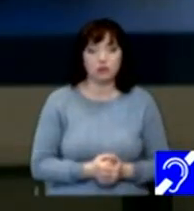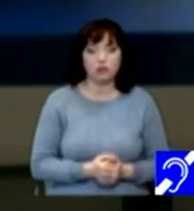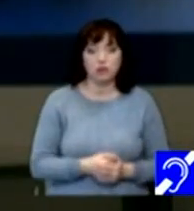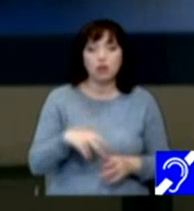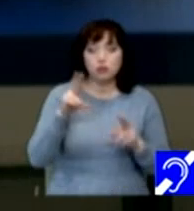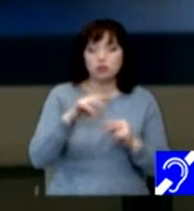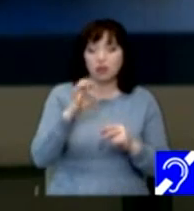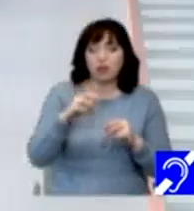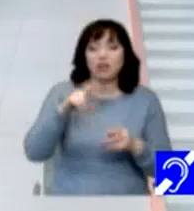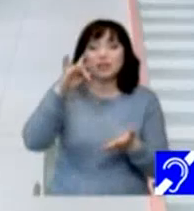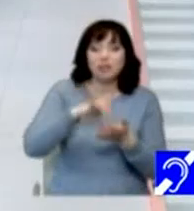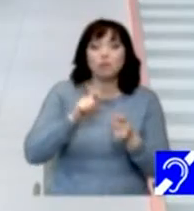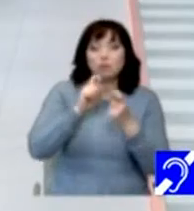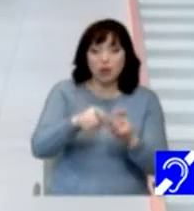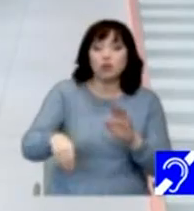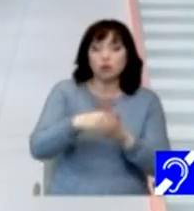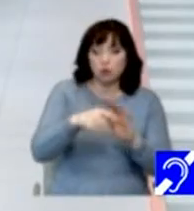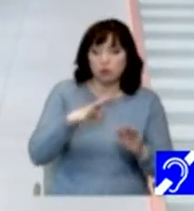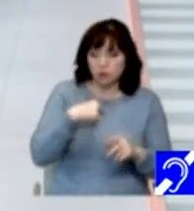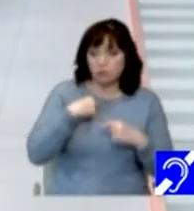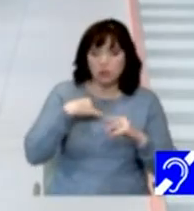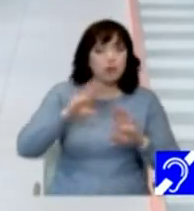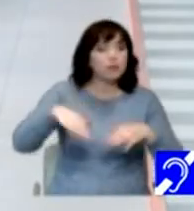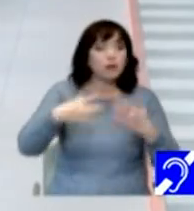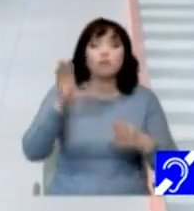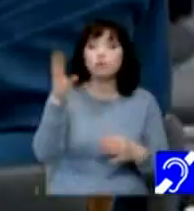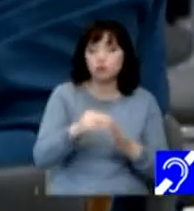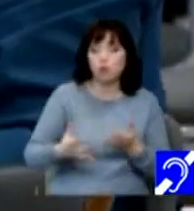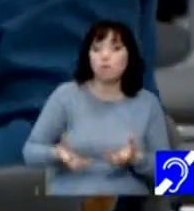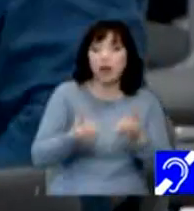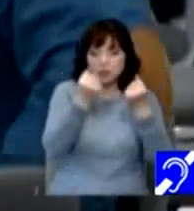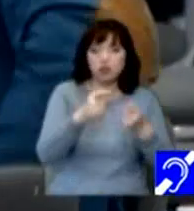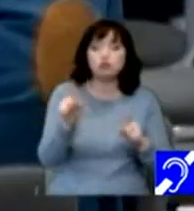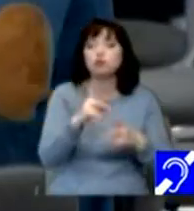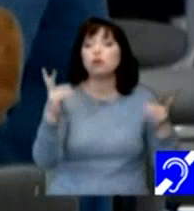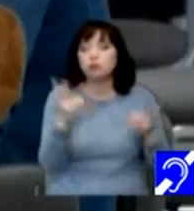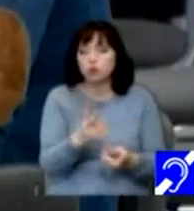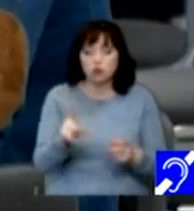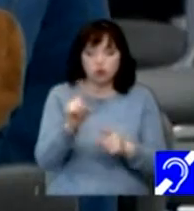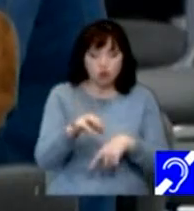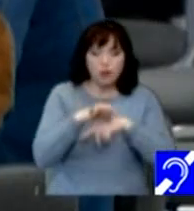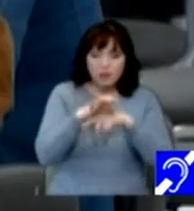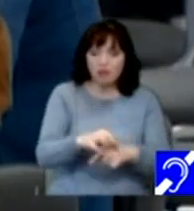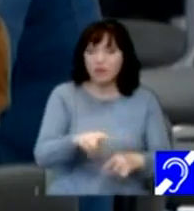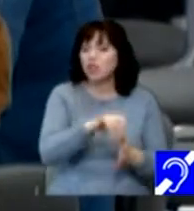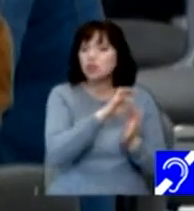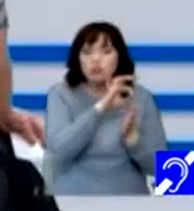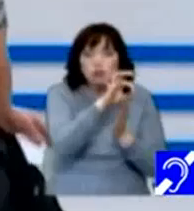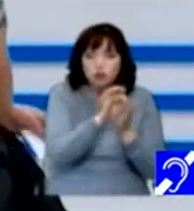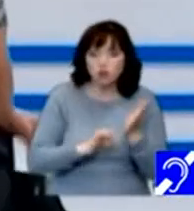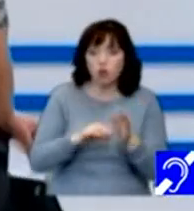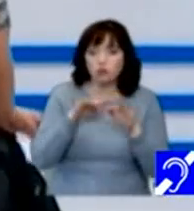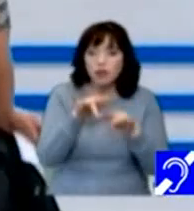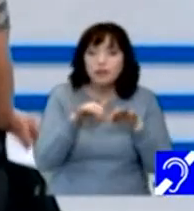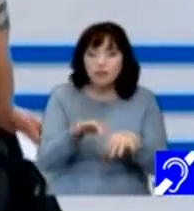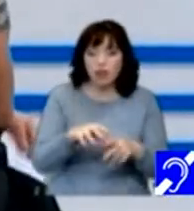cu CNA și Procuratura pe acest caz. Noi oferim tot suportul necesar ca organele de închetă să-și desfășoare prompt acțiunile de urmărire penală